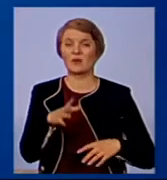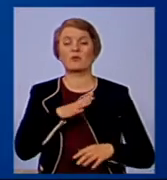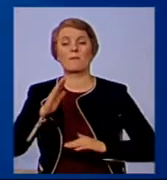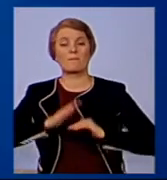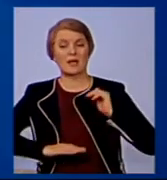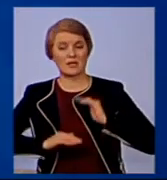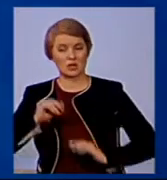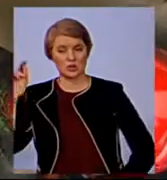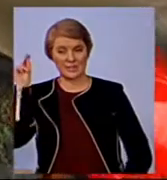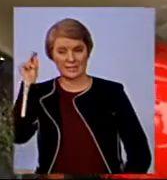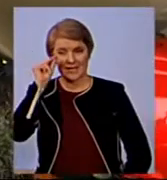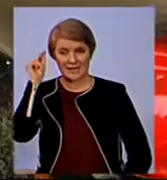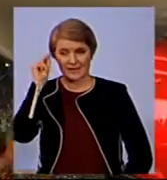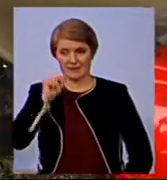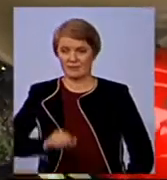Лаговська.